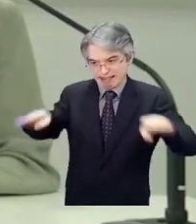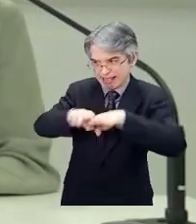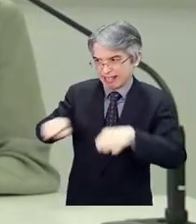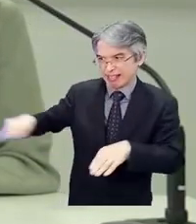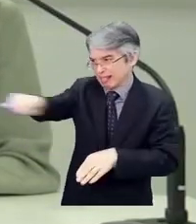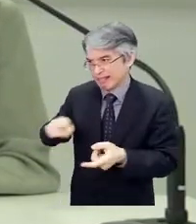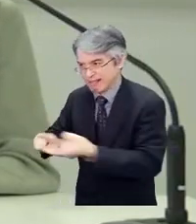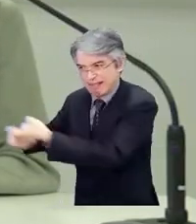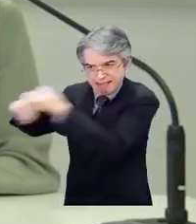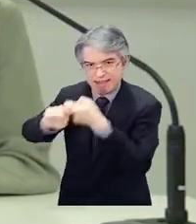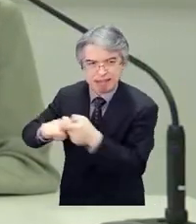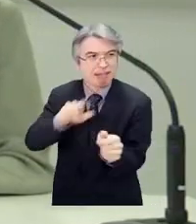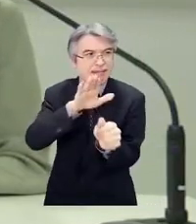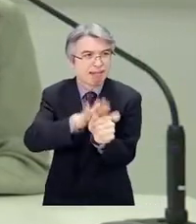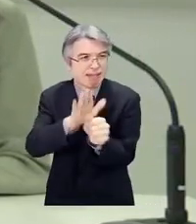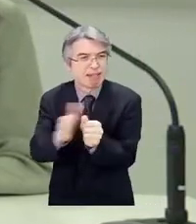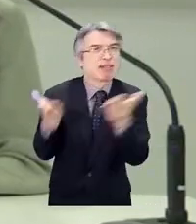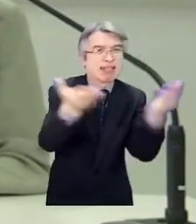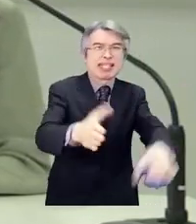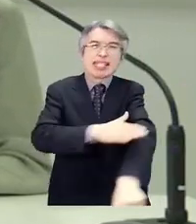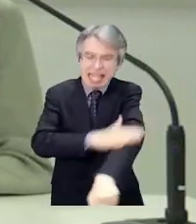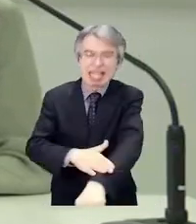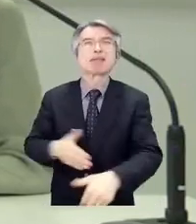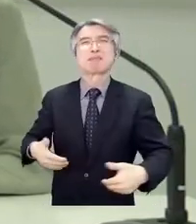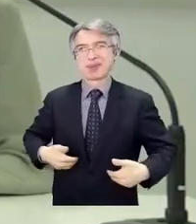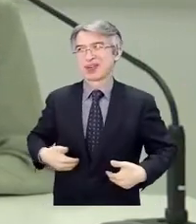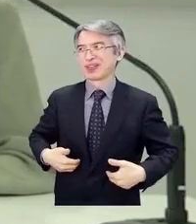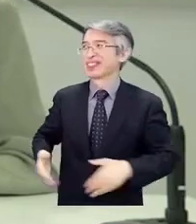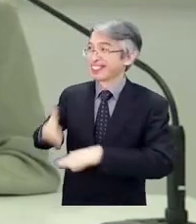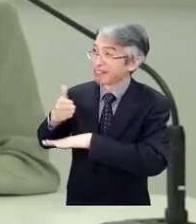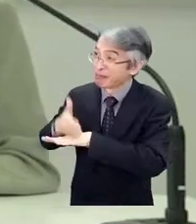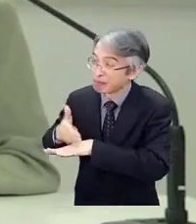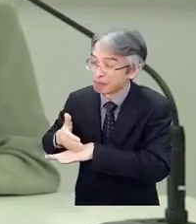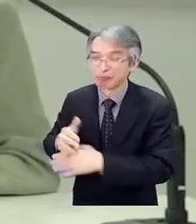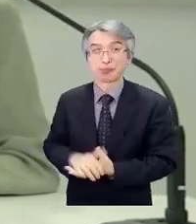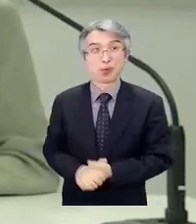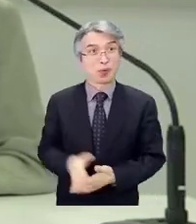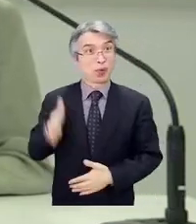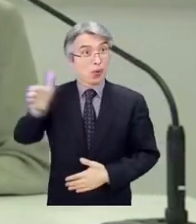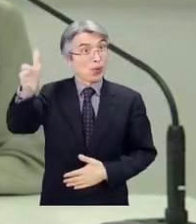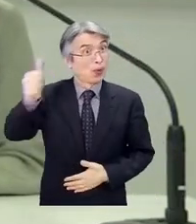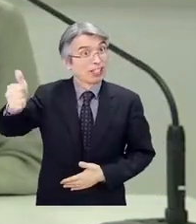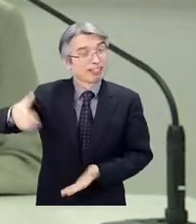좀 생각을 드립니다. 참 잘 들었습니다. 네. 네, 전문가 의견까지 들어봤습니다.